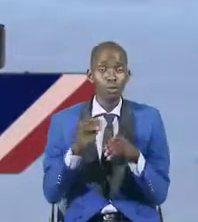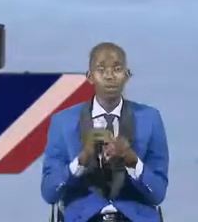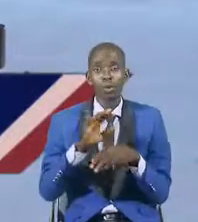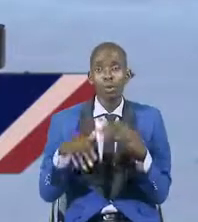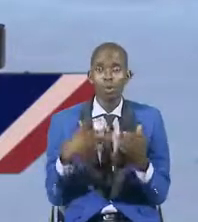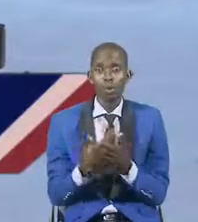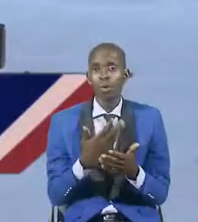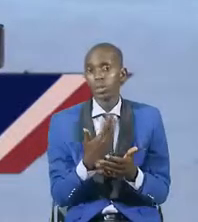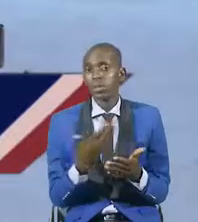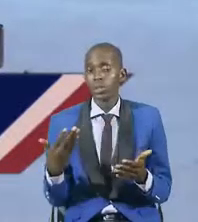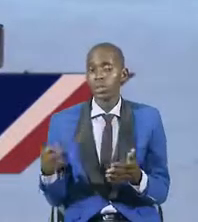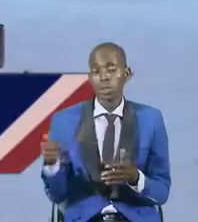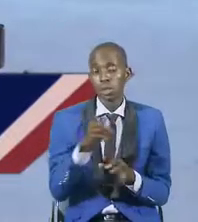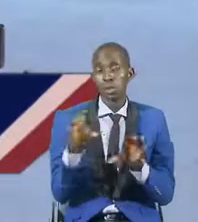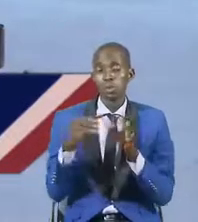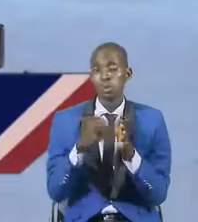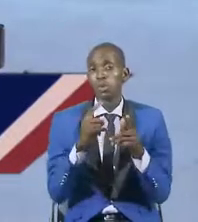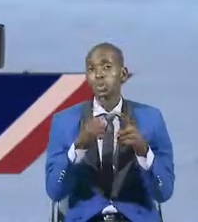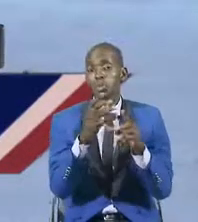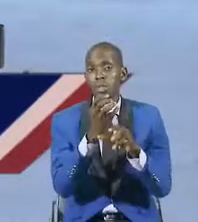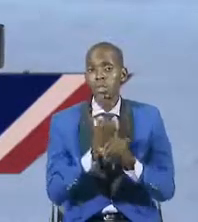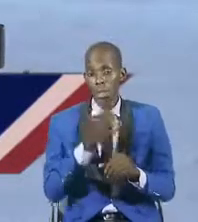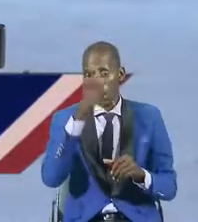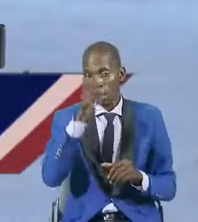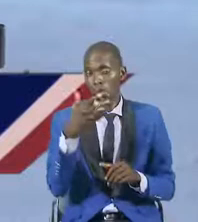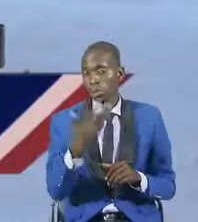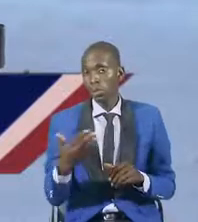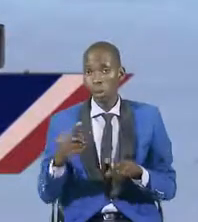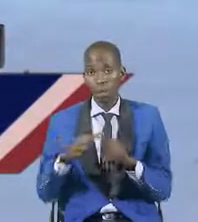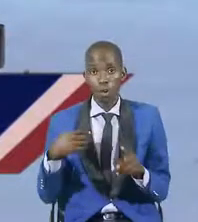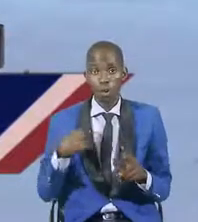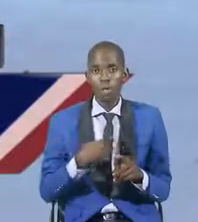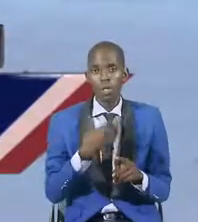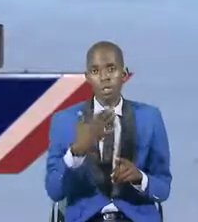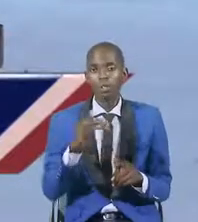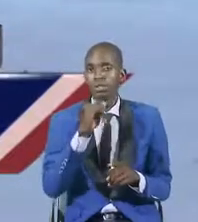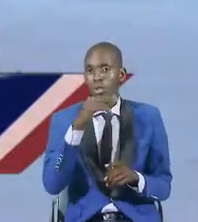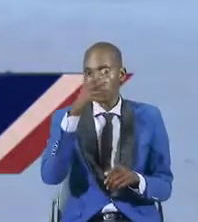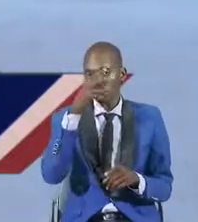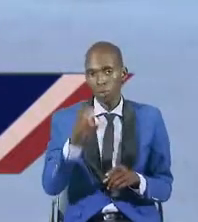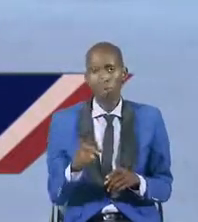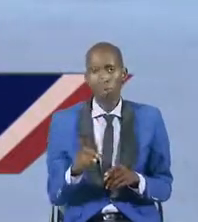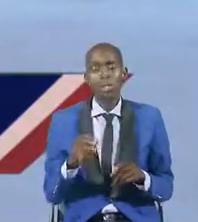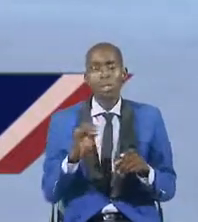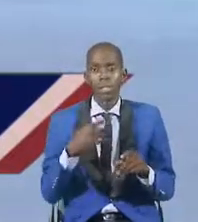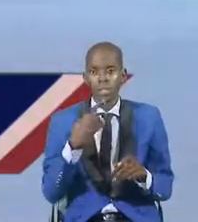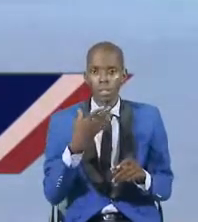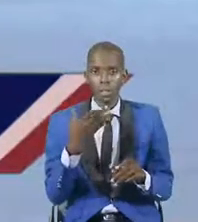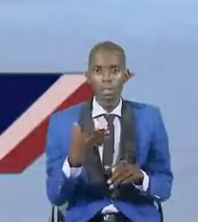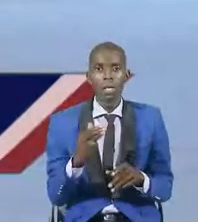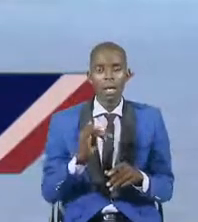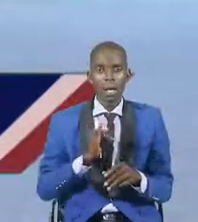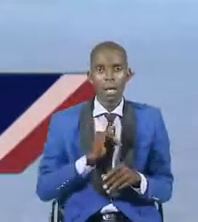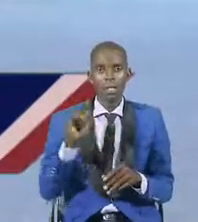le font pour obtenir une couronne corruptible. Mais nous faisons le pour une couronne incorruptible. 26